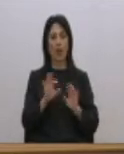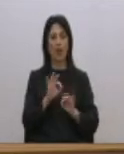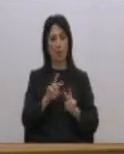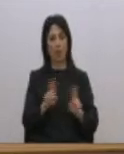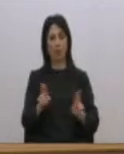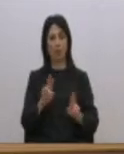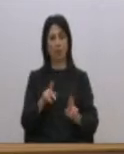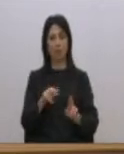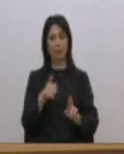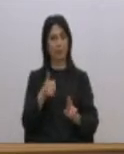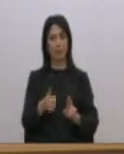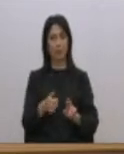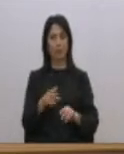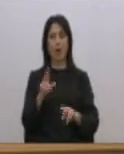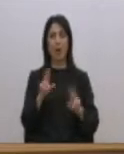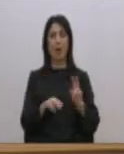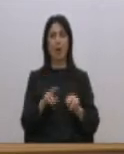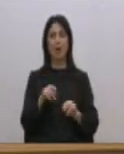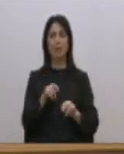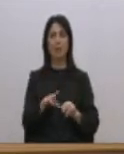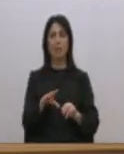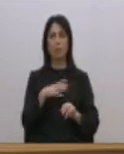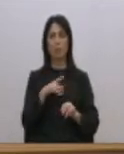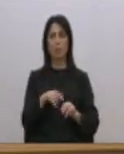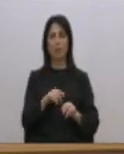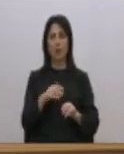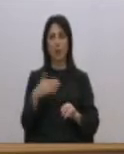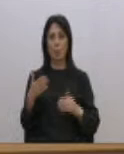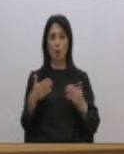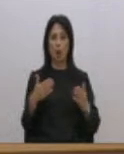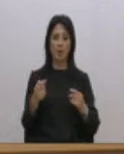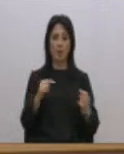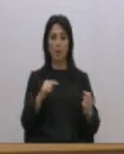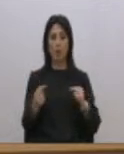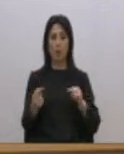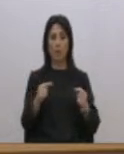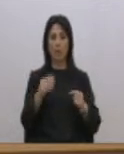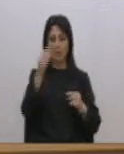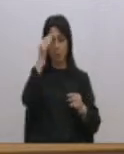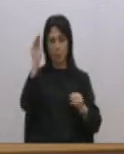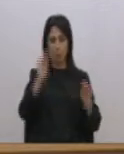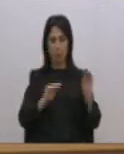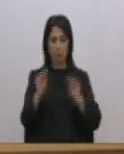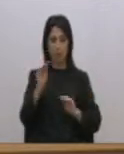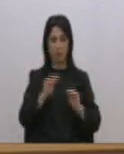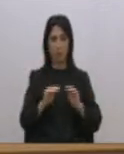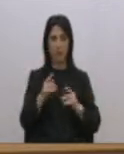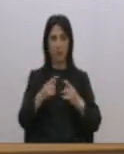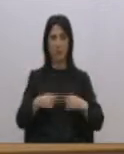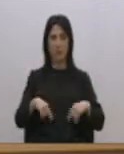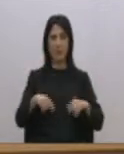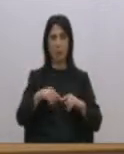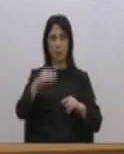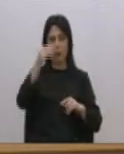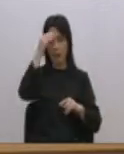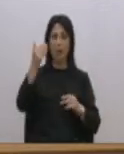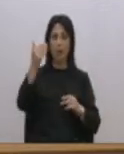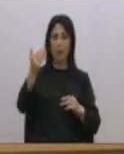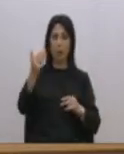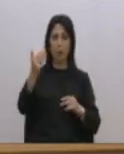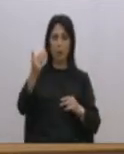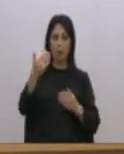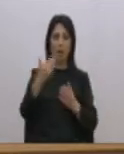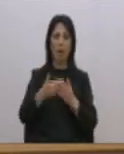proiecti. Catolicine bule, iho, momheta, da, mocina, degeta, musazrebani, sazgodoe brivi, azri, da, da,